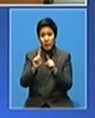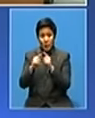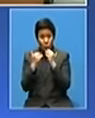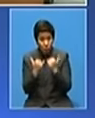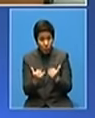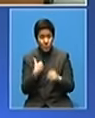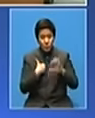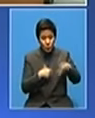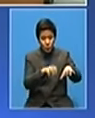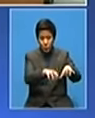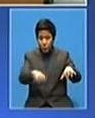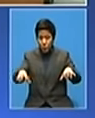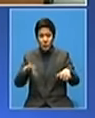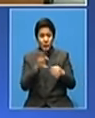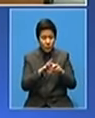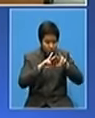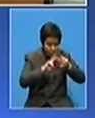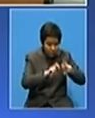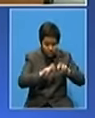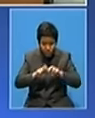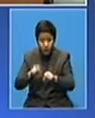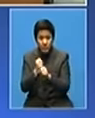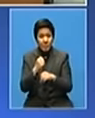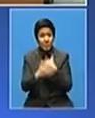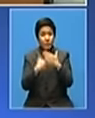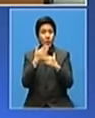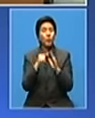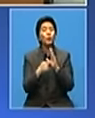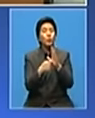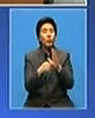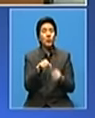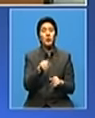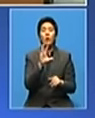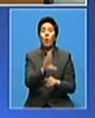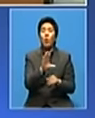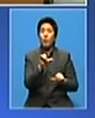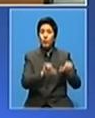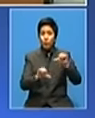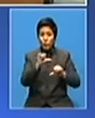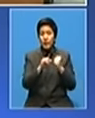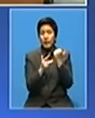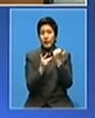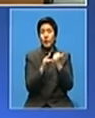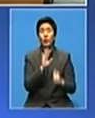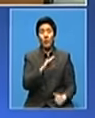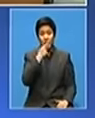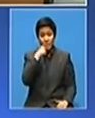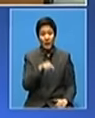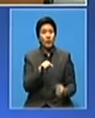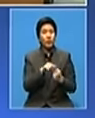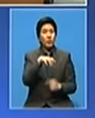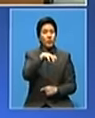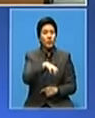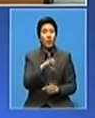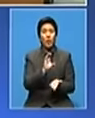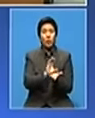บันจะมีอยู่หลายหน่วยงานที่เป็นแหล่งศึกษาวิจัยและพัฒนาเช่นสำนักงานวิทยาศาสตร์และเทคโนโลยีแห่งชาติหรือสำนักงาน